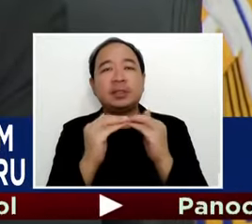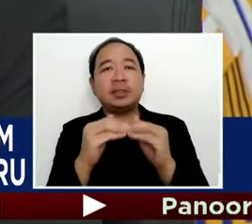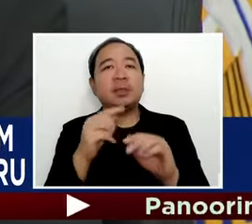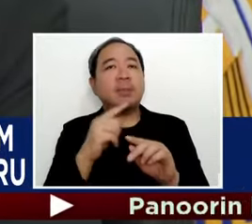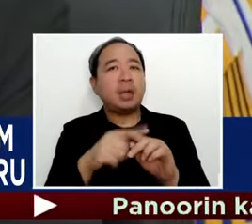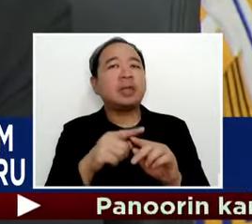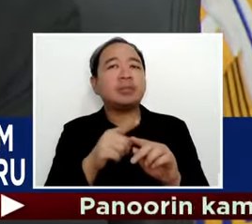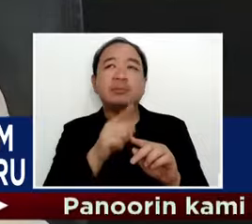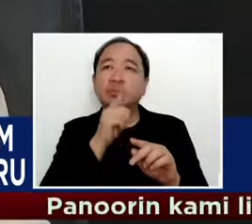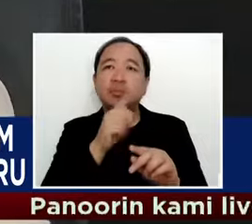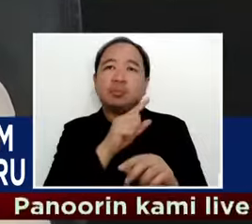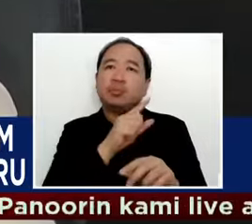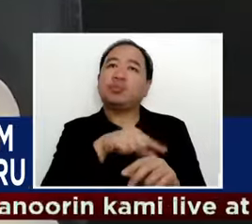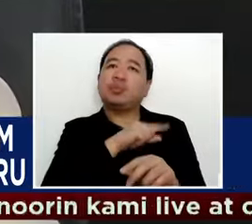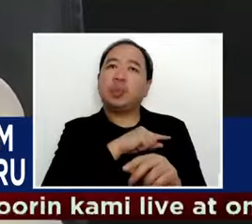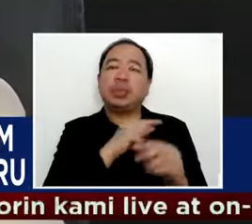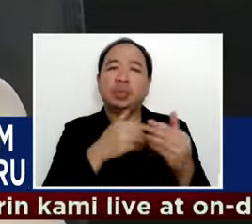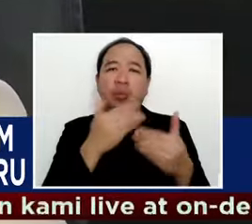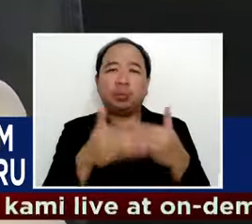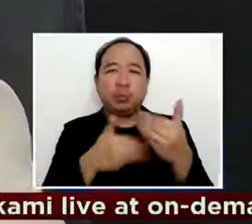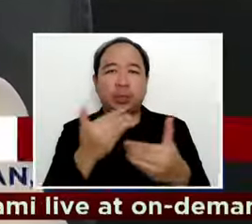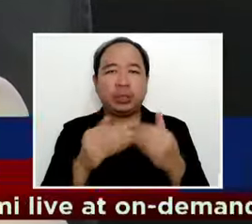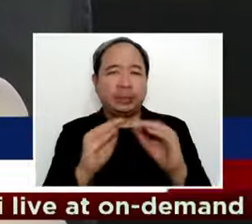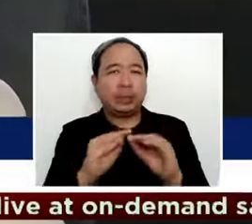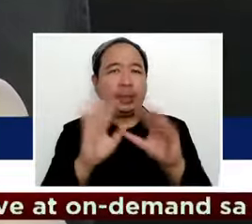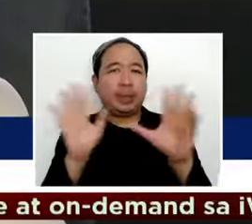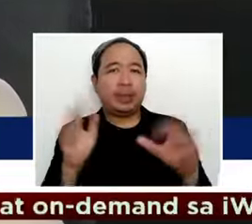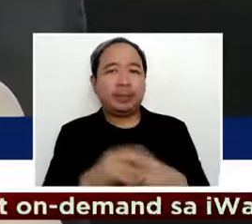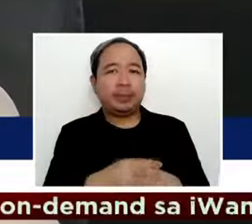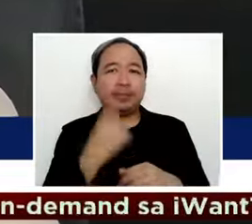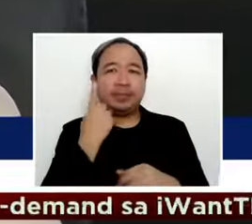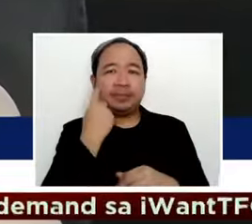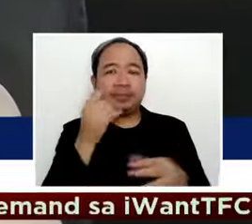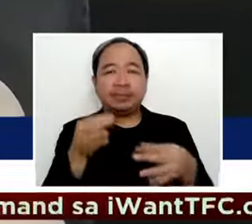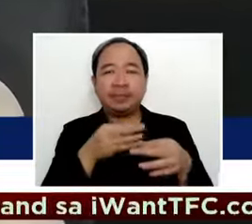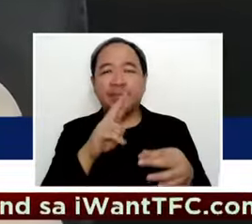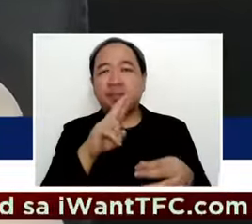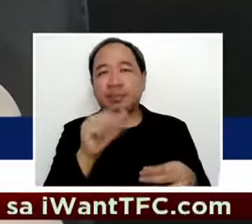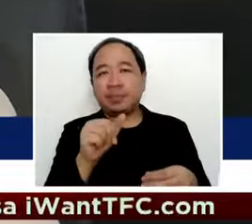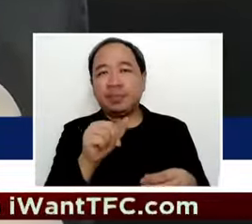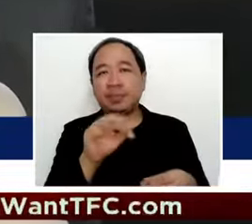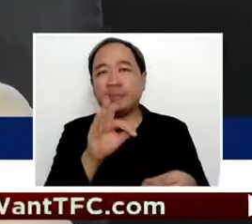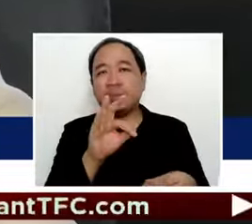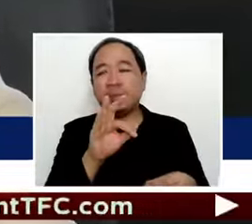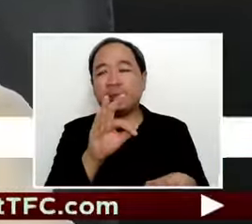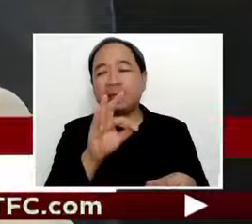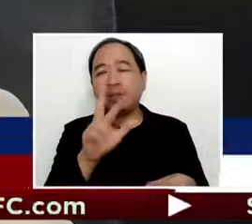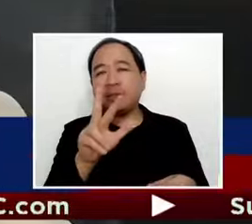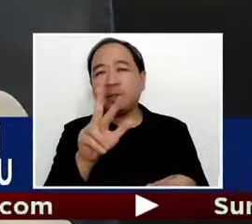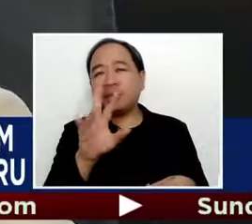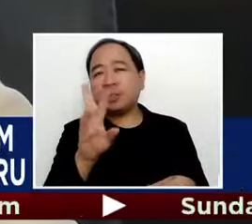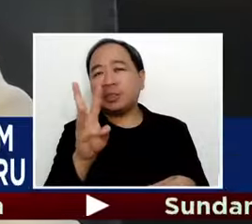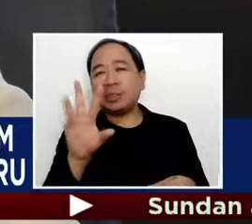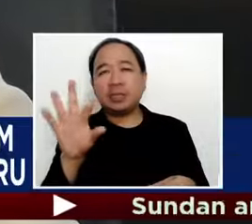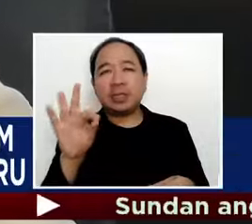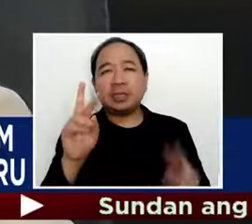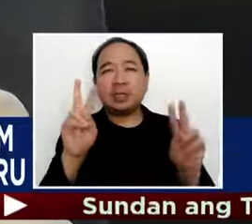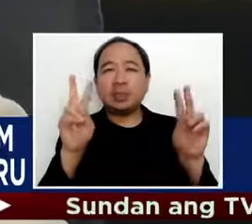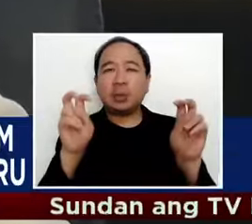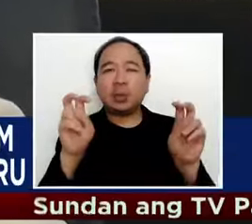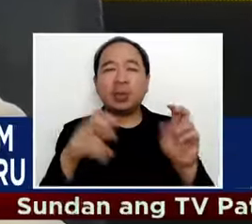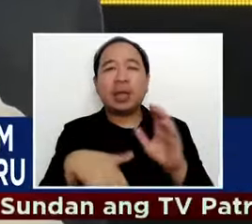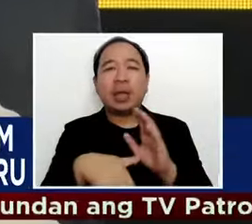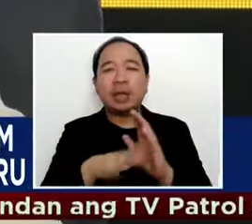credible procedures. Sabi ko kasi sa kanila, merong Republic Act 9369 na ang tawag natin doon ay electoral